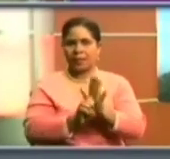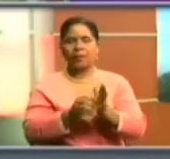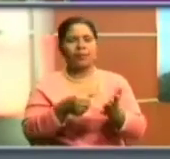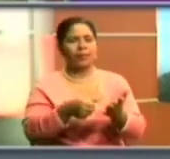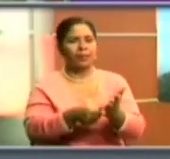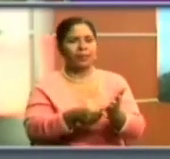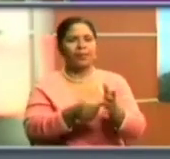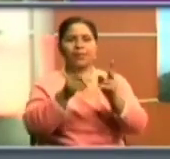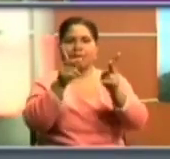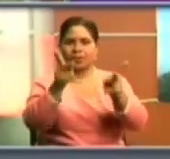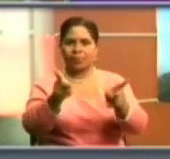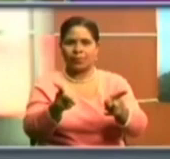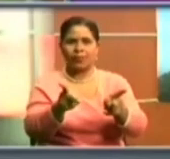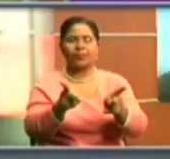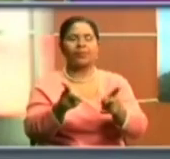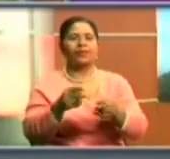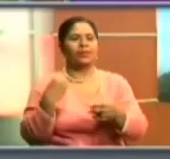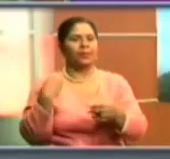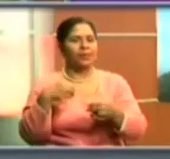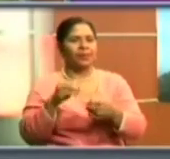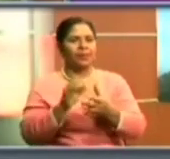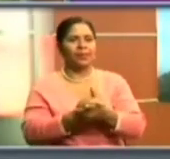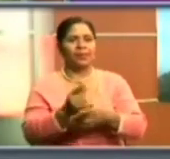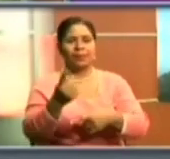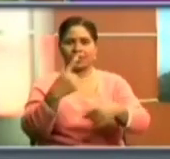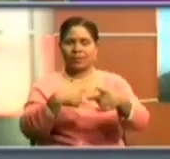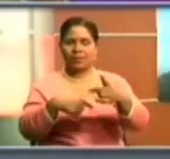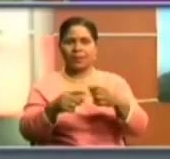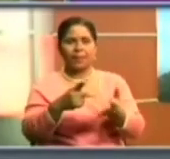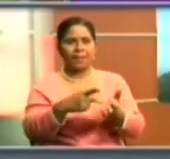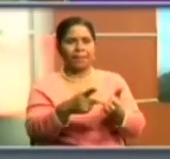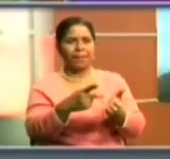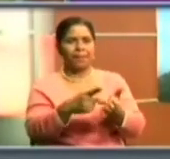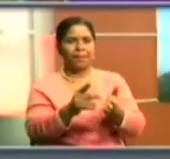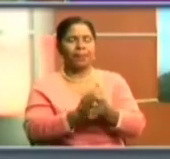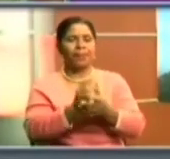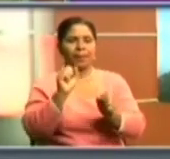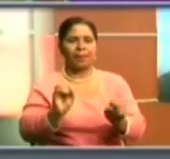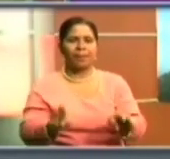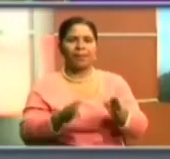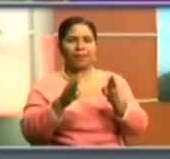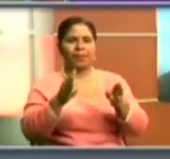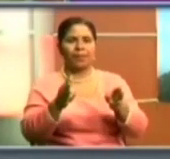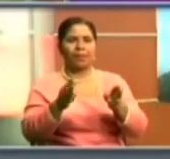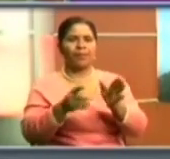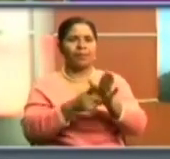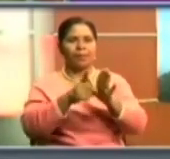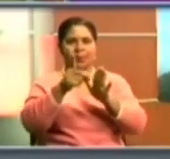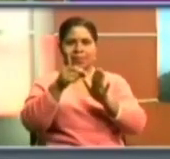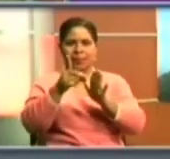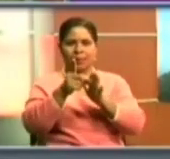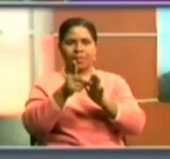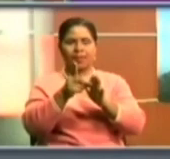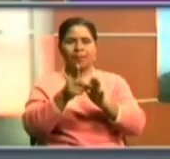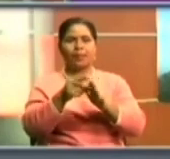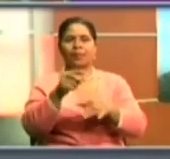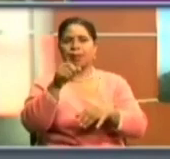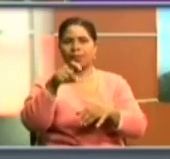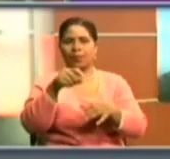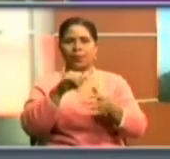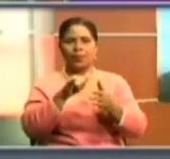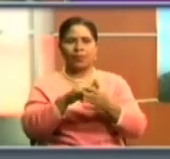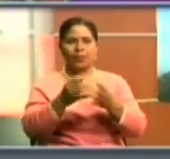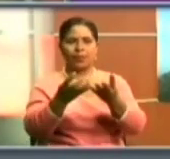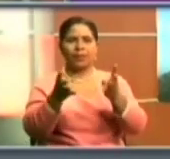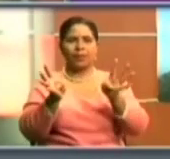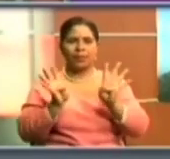taxes par là, impôts par là, pour venir payer les qui pour permettre. Le développement que nous souhaitons. Barrage